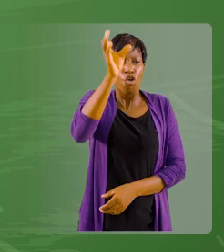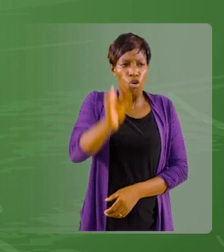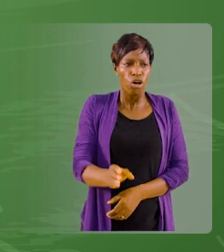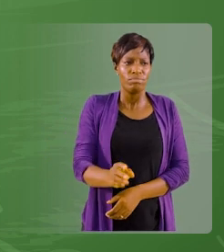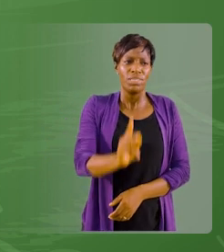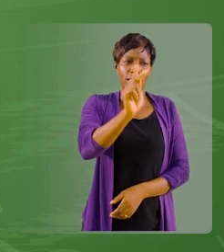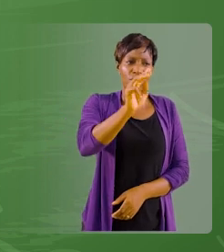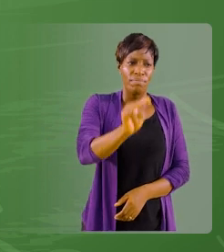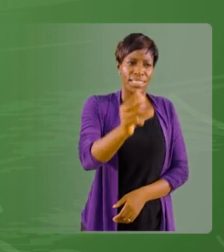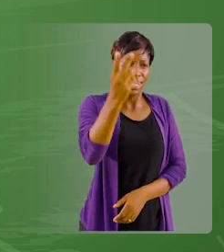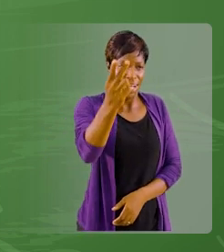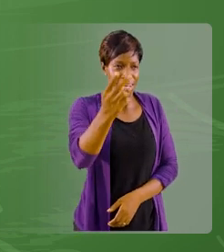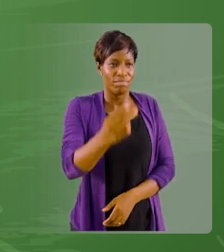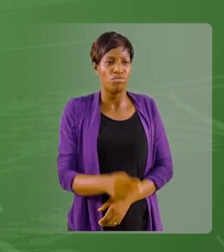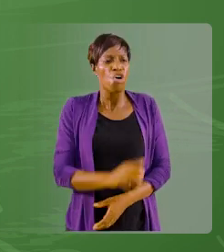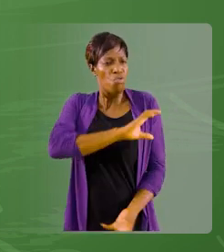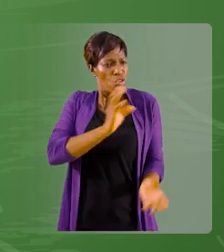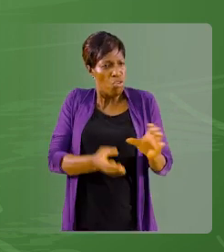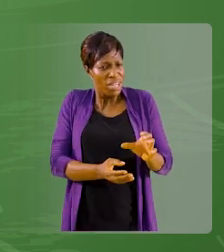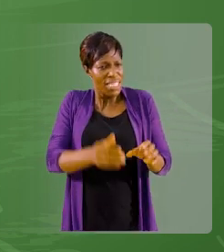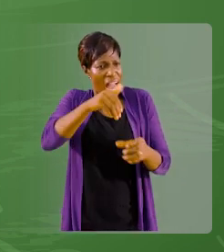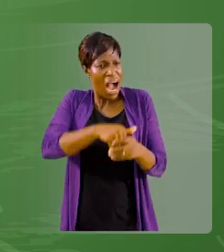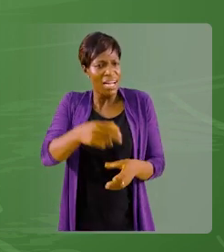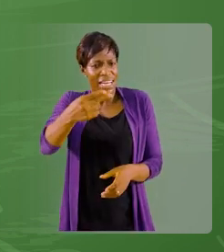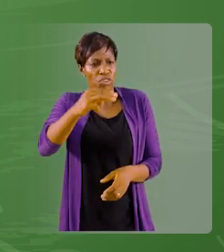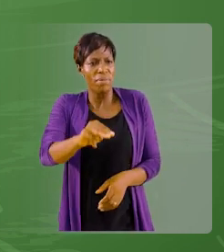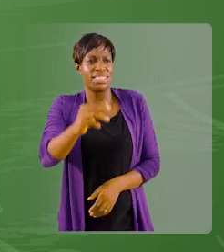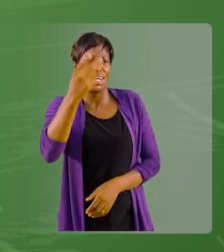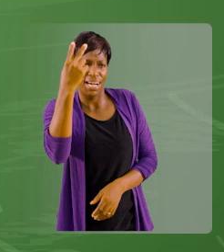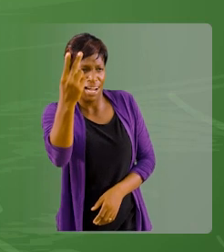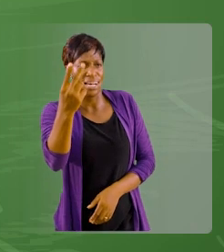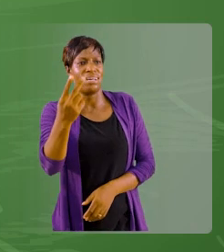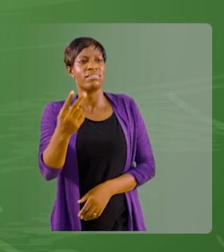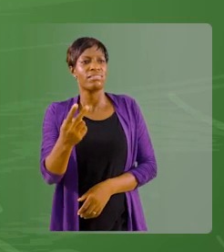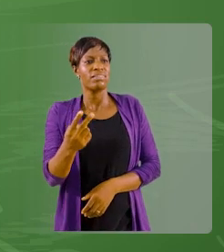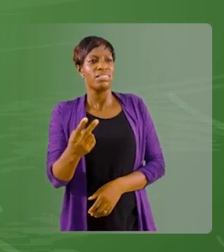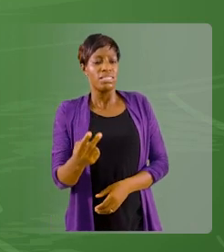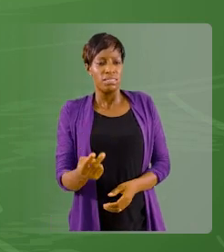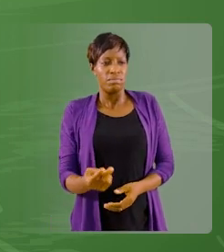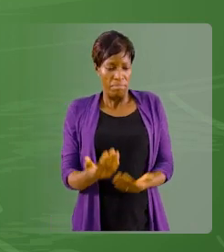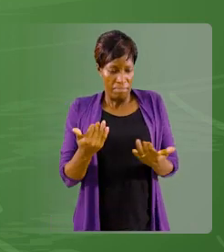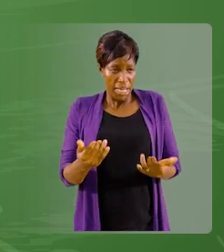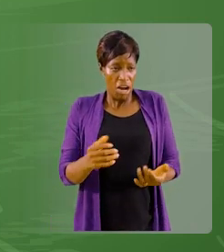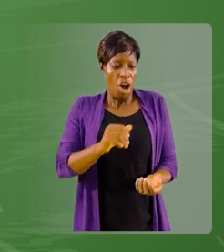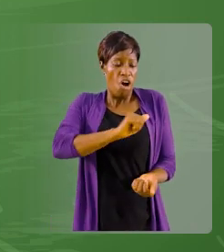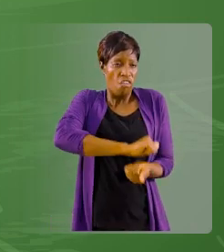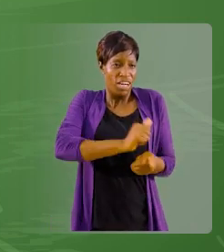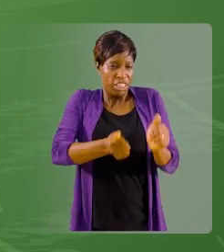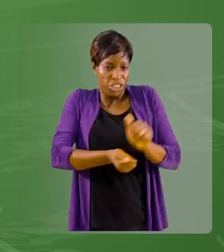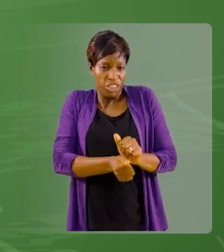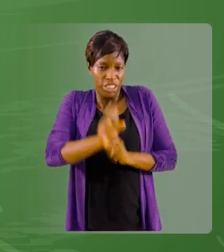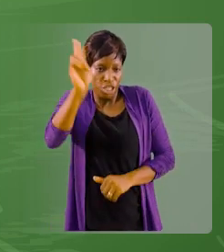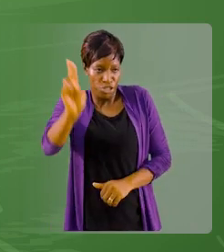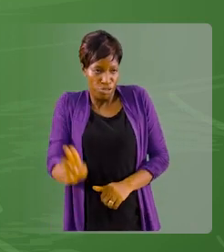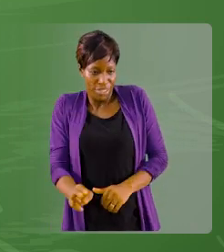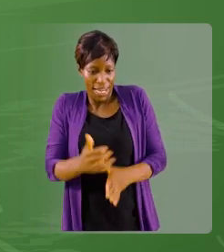ici, c'est l'hectomètre carré. Bien. Nous allons faire maintenant les changements d'unité entre les mesures